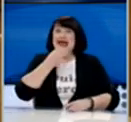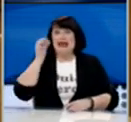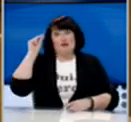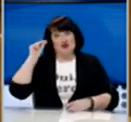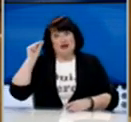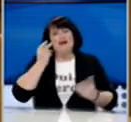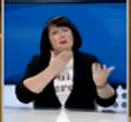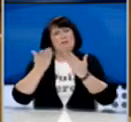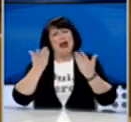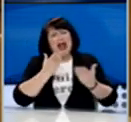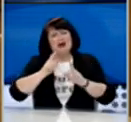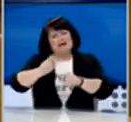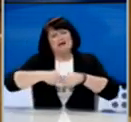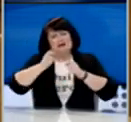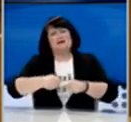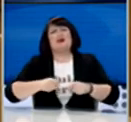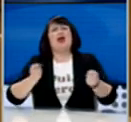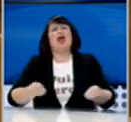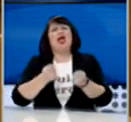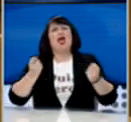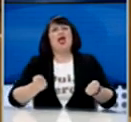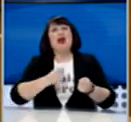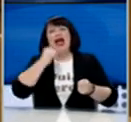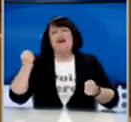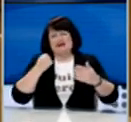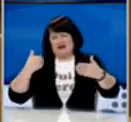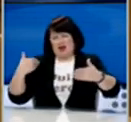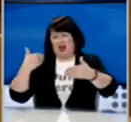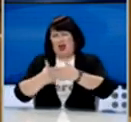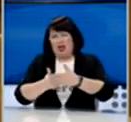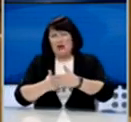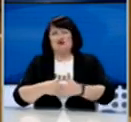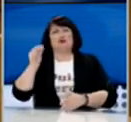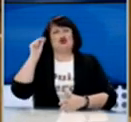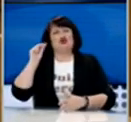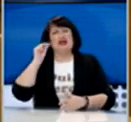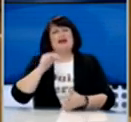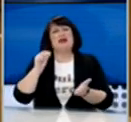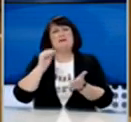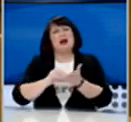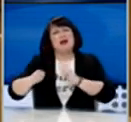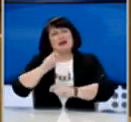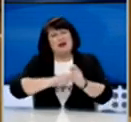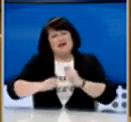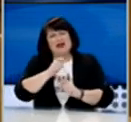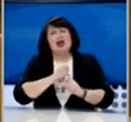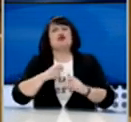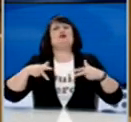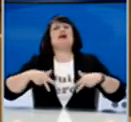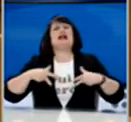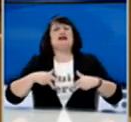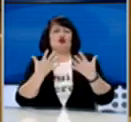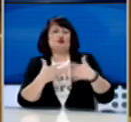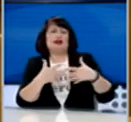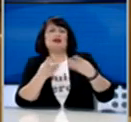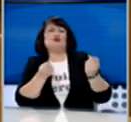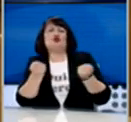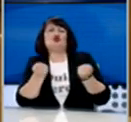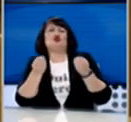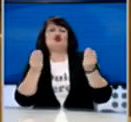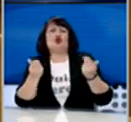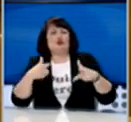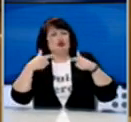έργ και μελέτες μίλησε για αυστηρά χρονοδιαγράμματα και πάλι υποσχέθηκε την αναδιοργάνωση του κρατικού μηχανισμού μέσα από το